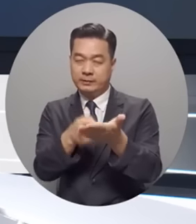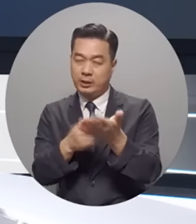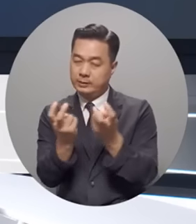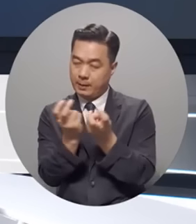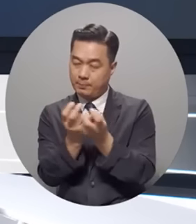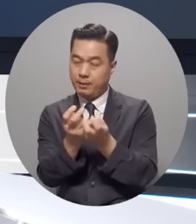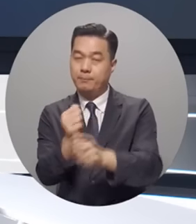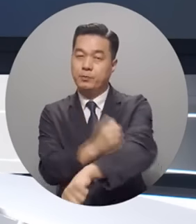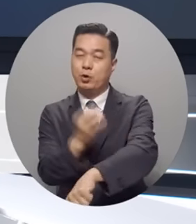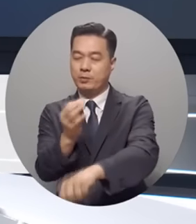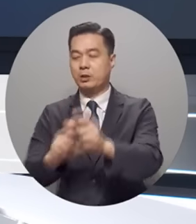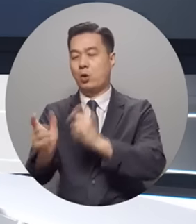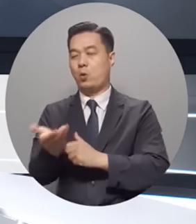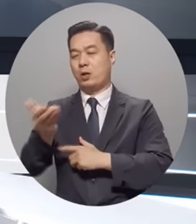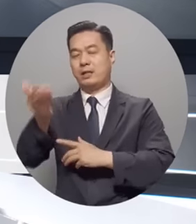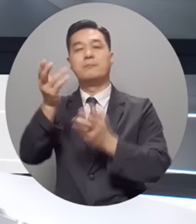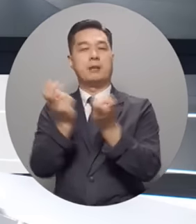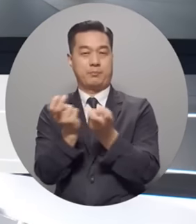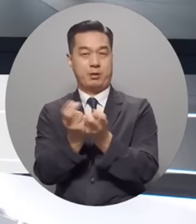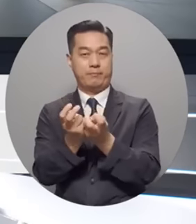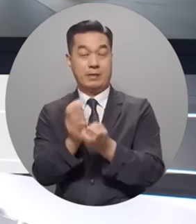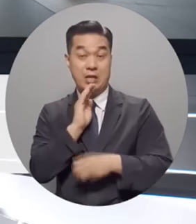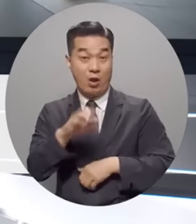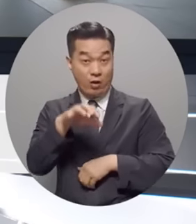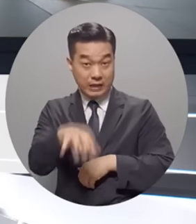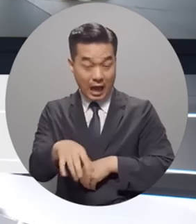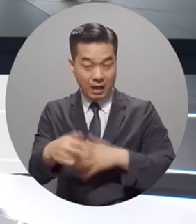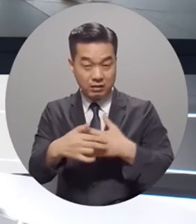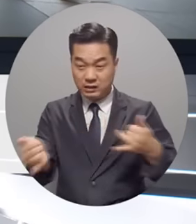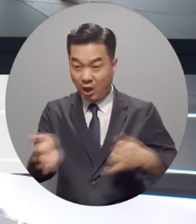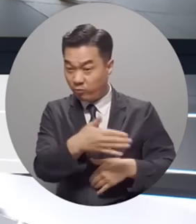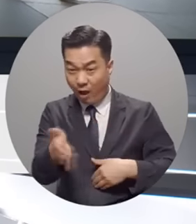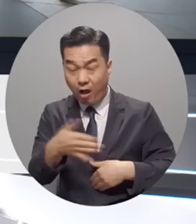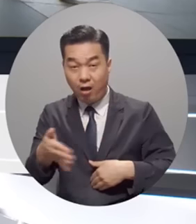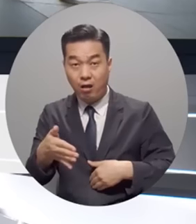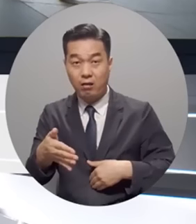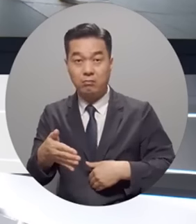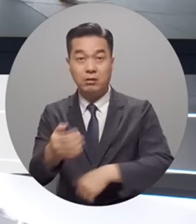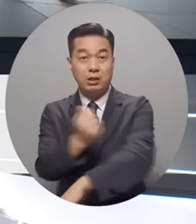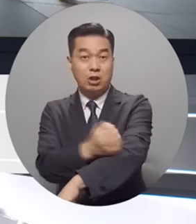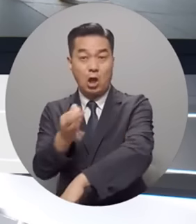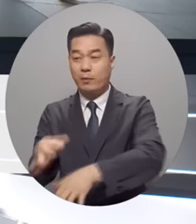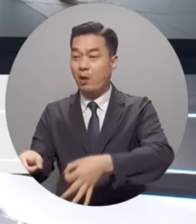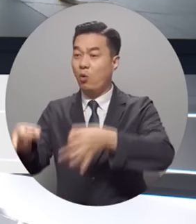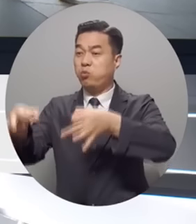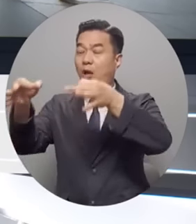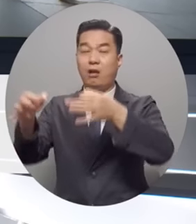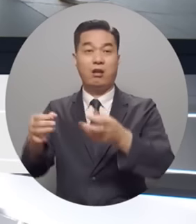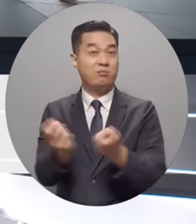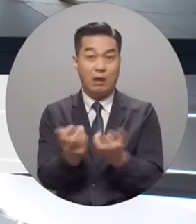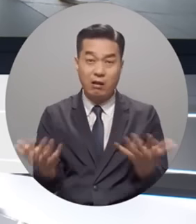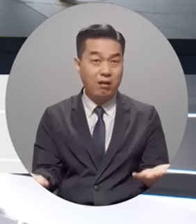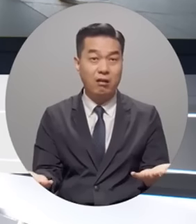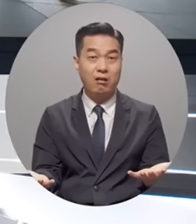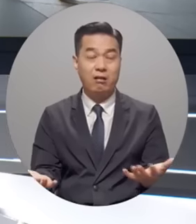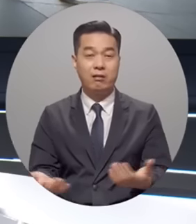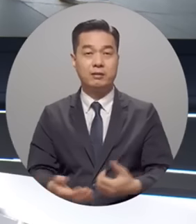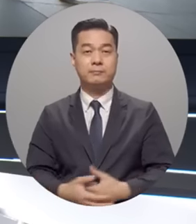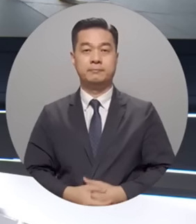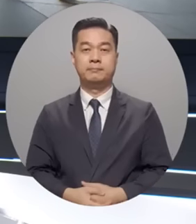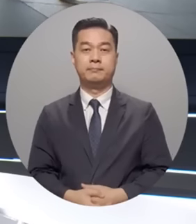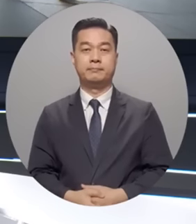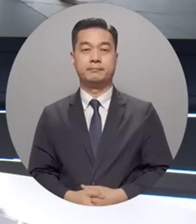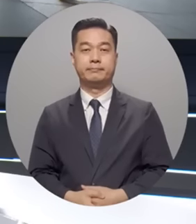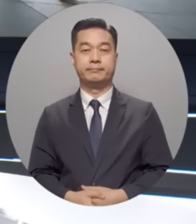내놨는데요. 현장에서 당장 환자를 볼 의료진이 없는데 수가 인상이 대책이 되느냐는 비판이 나옵니다. 유서영